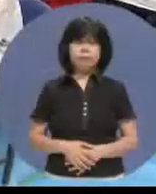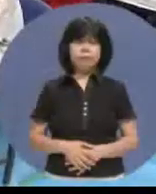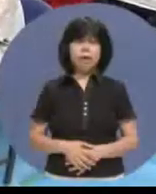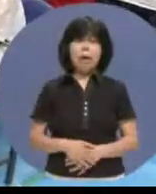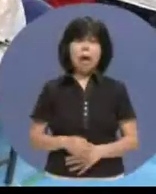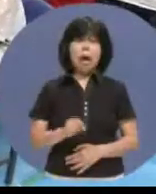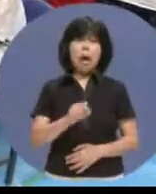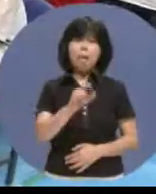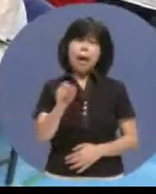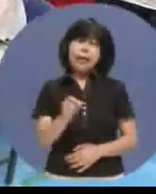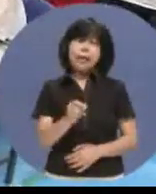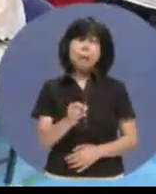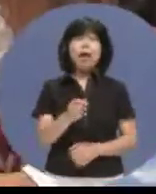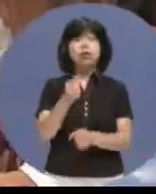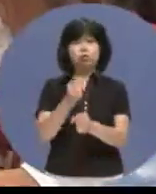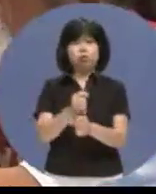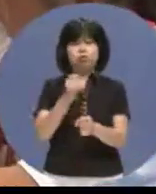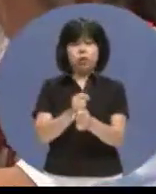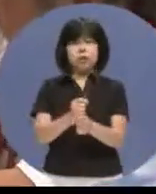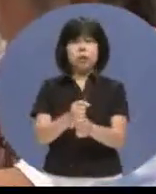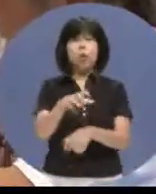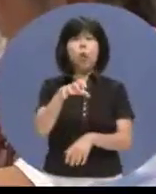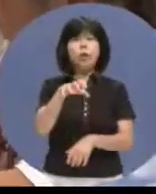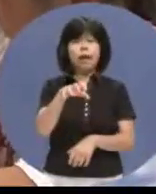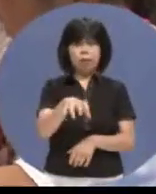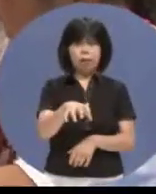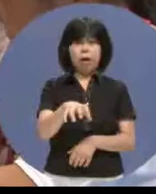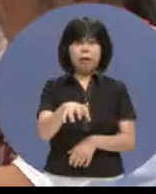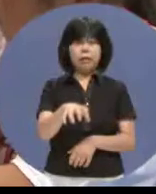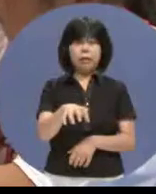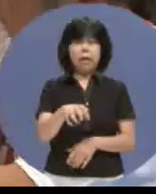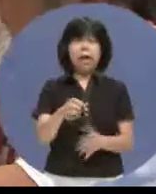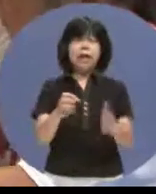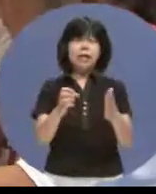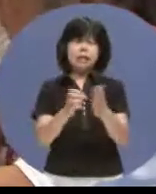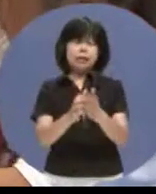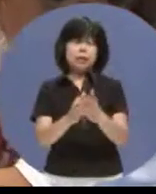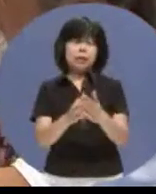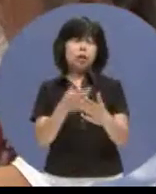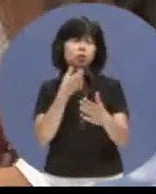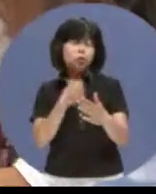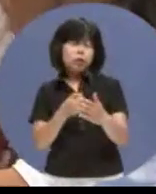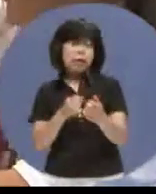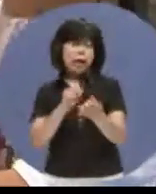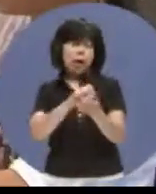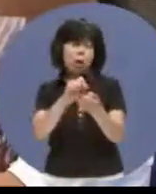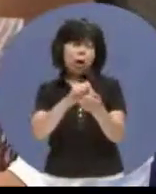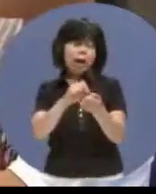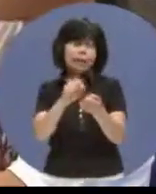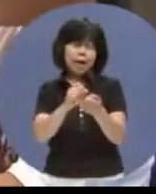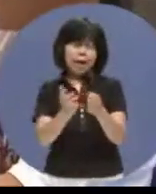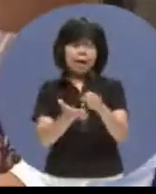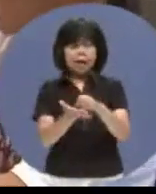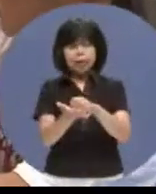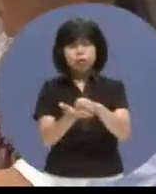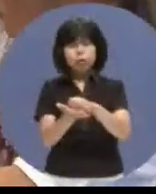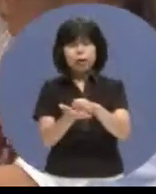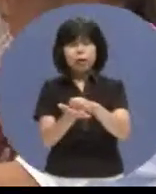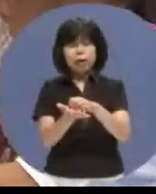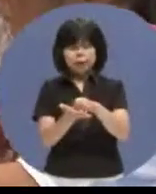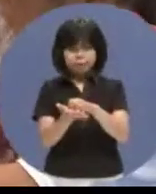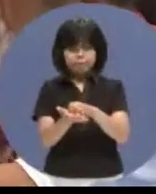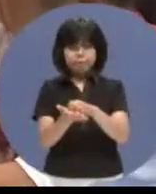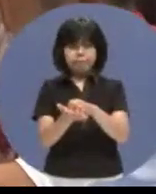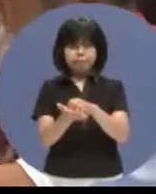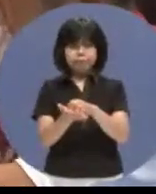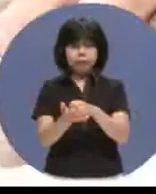またこちらの勾玉作りコーナーでは石に自分の好きな絵を描き、ヤスリで形を整え